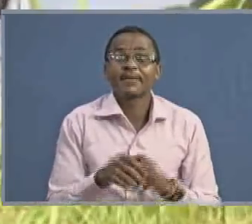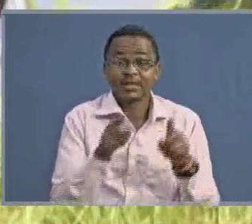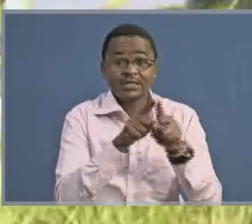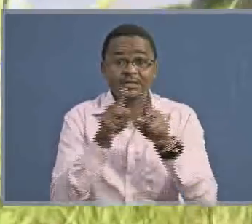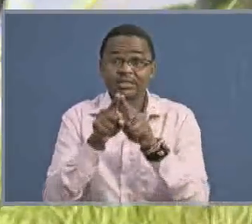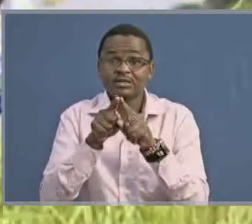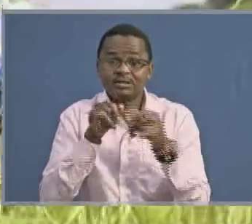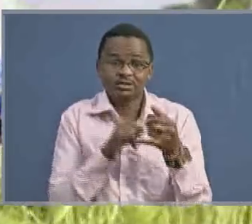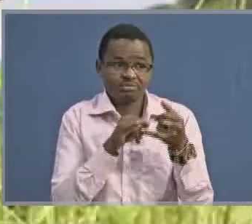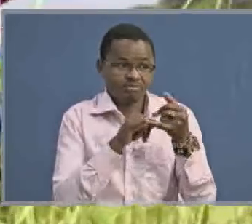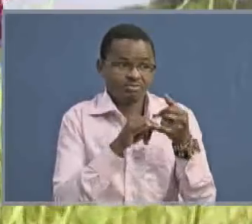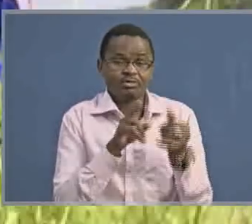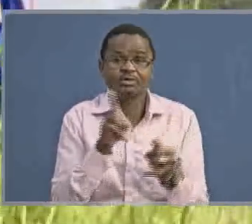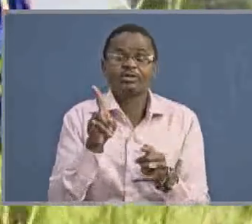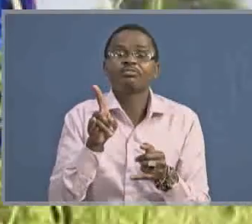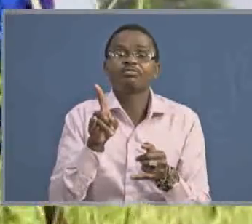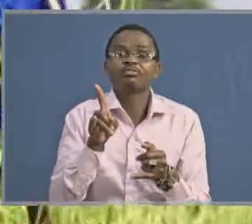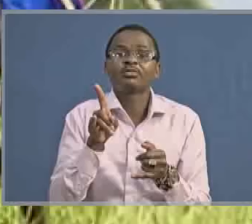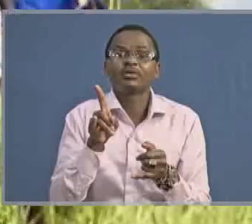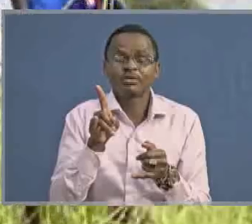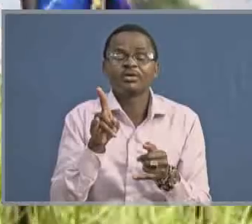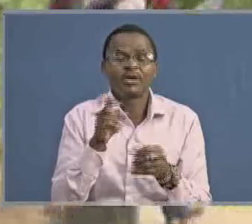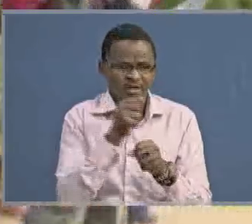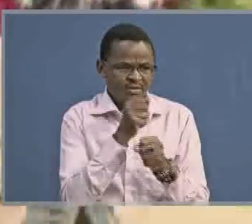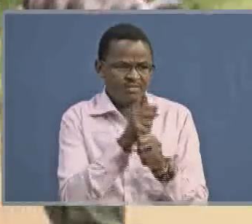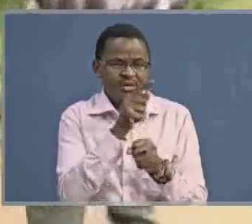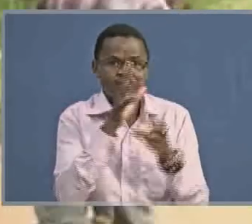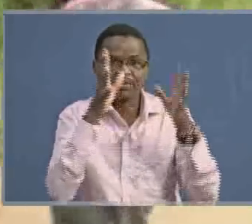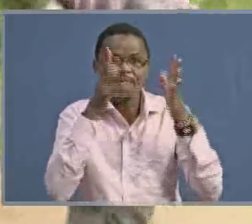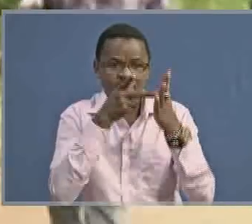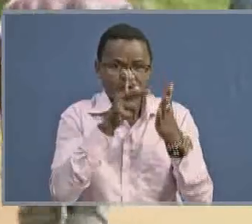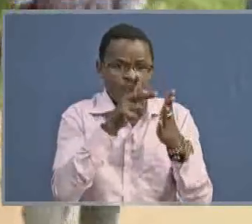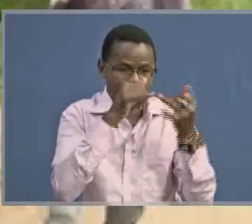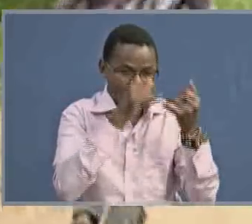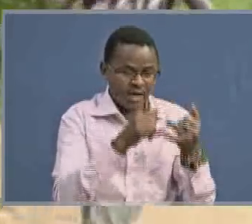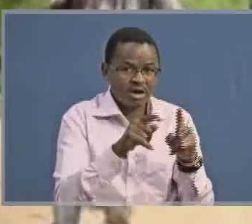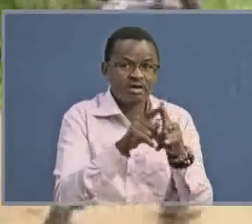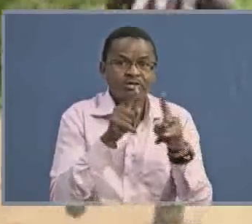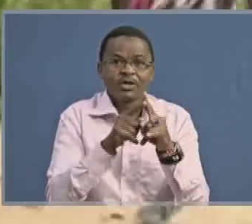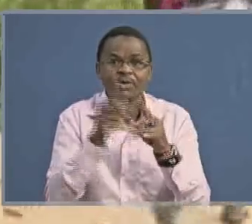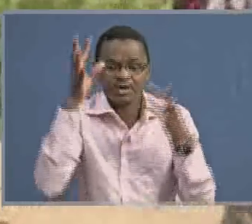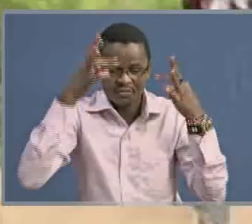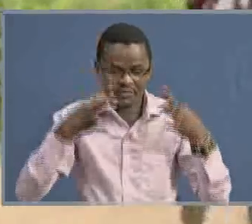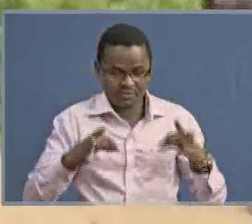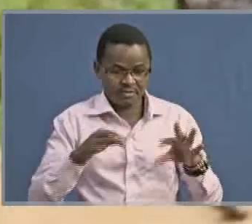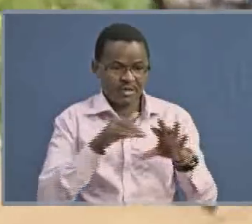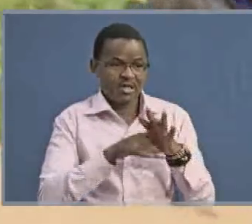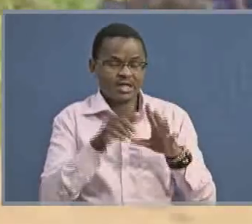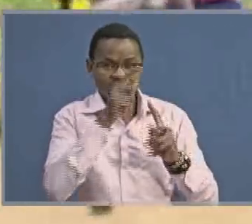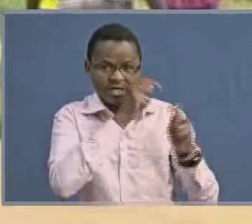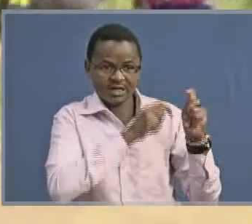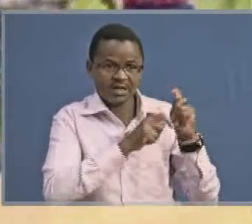Pamoja na mke wake Rebi Chepsoron, wanaifanya sherehe ya kulipa mahari na harusi kulingana na utamaduni